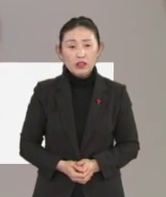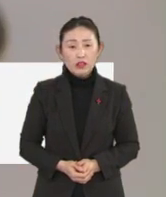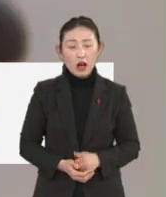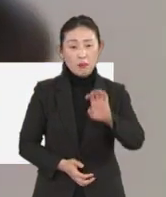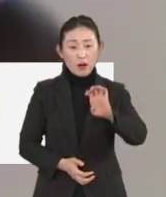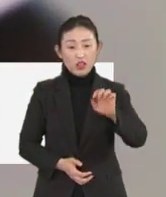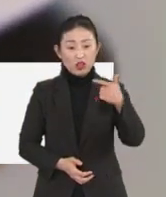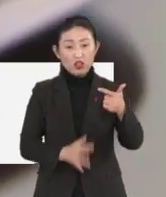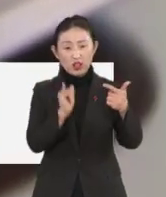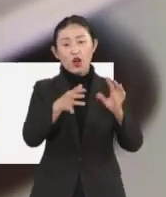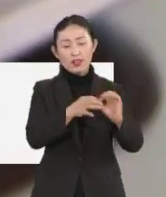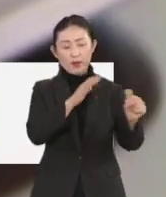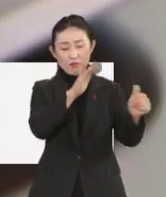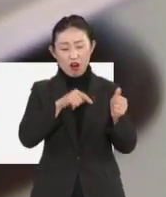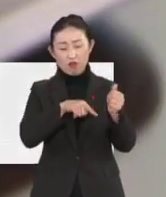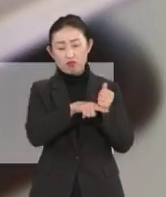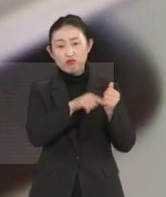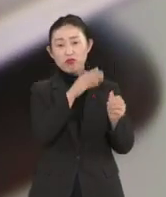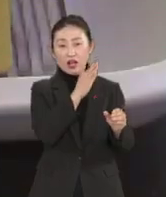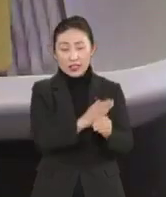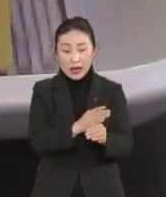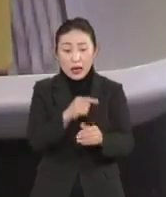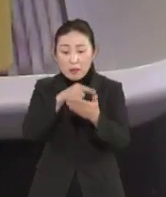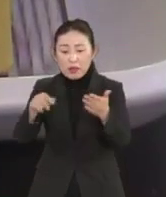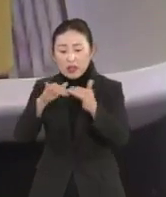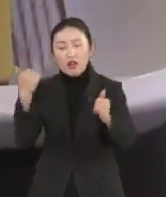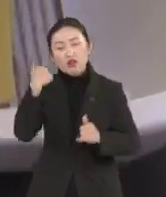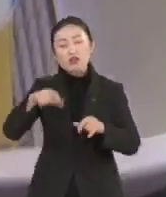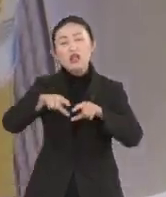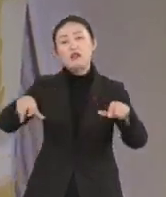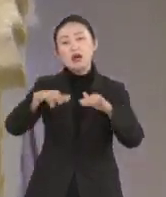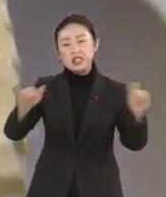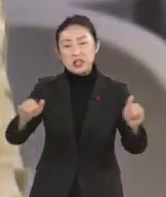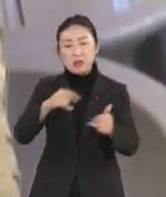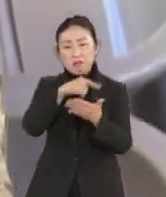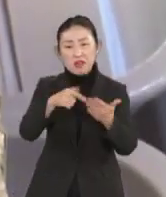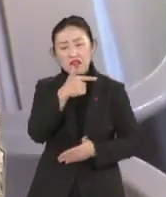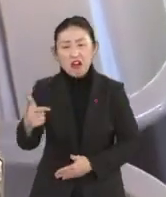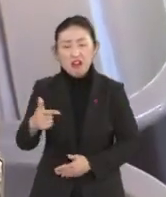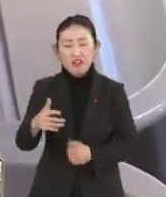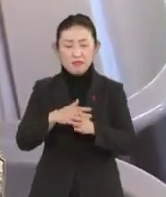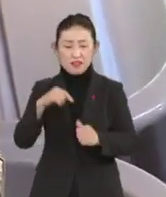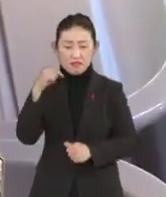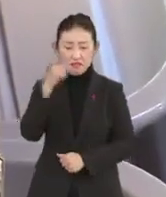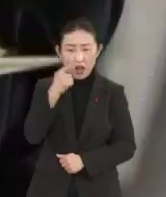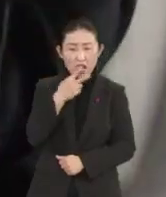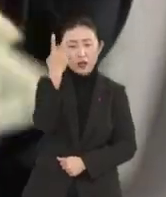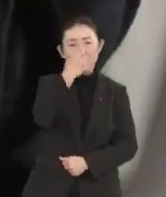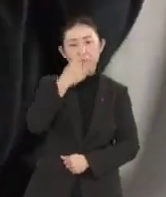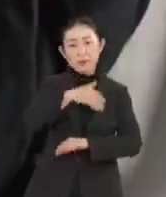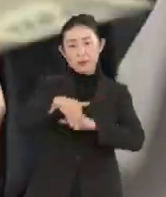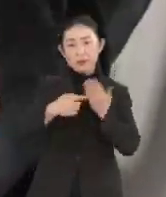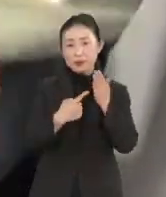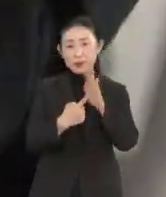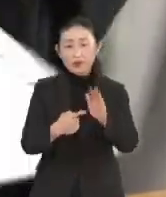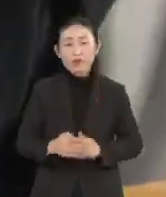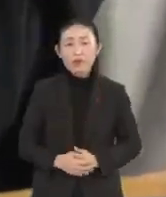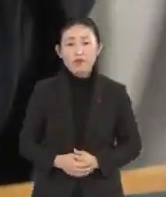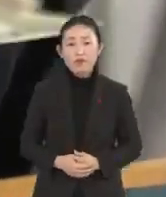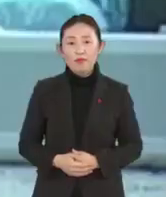46명을 입건해 조사 중이며 피해자 대부분이 서민이고 피해 금액이 크다며 엄정수사하겠다는 입장입니다